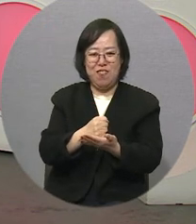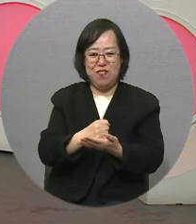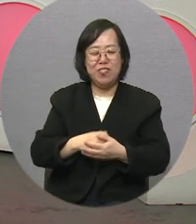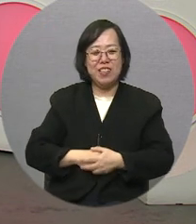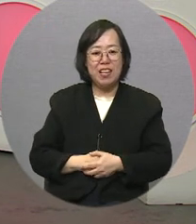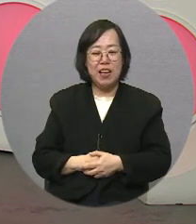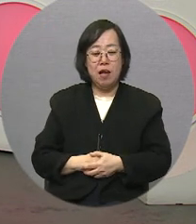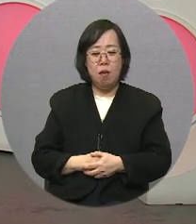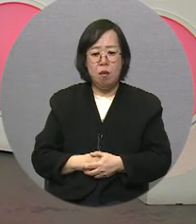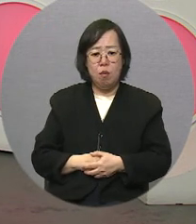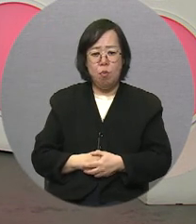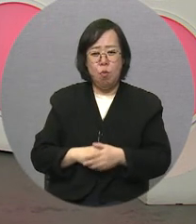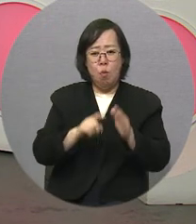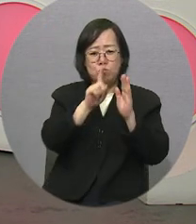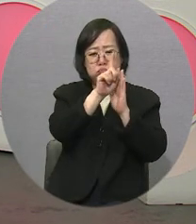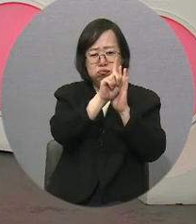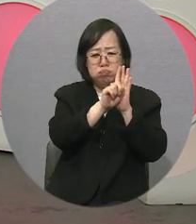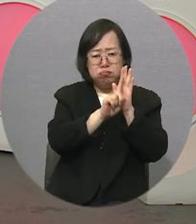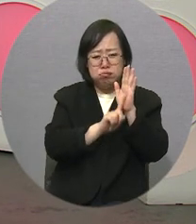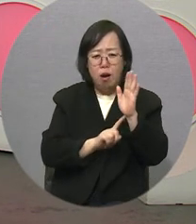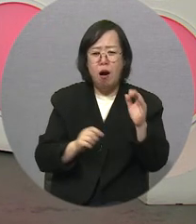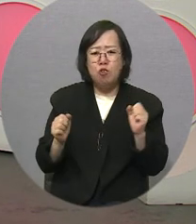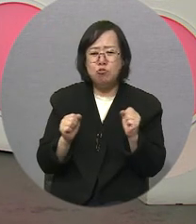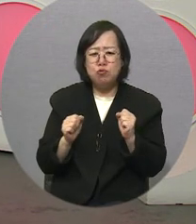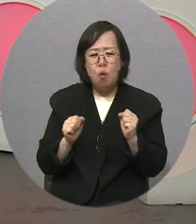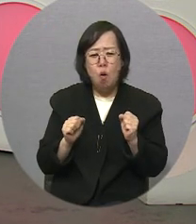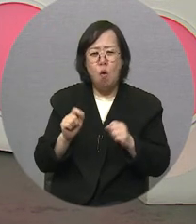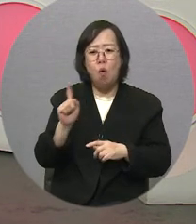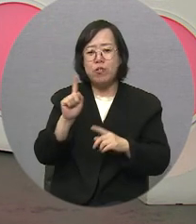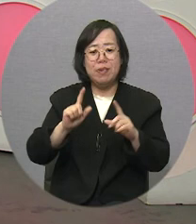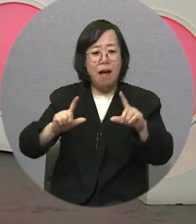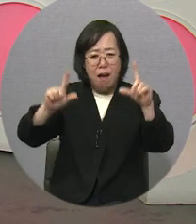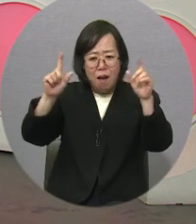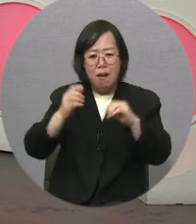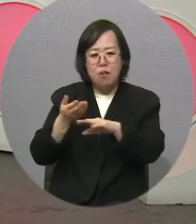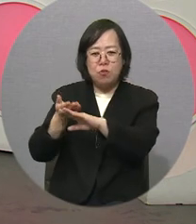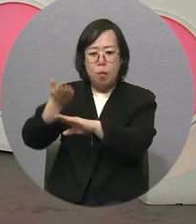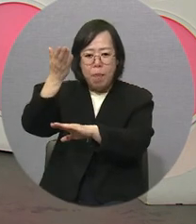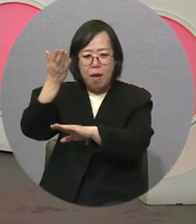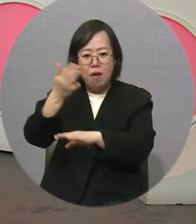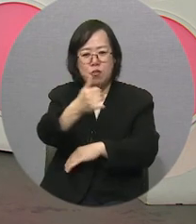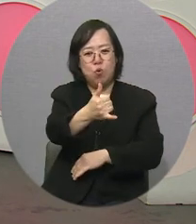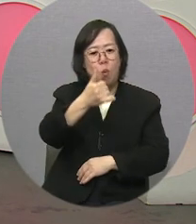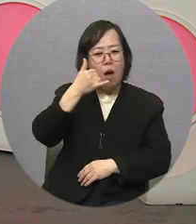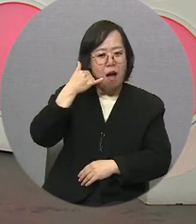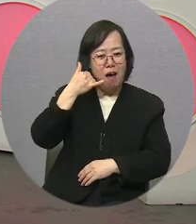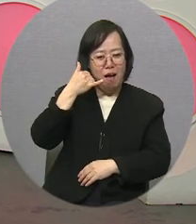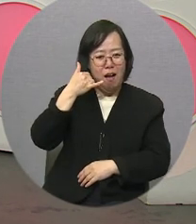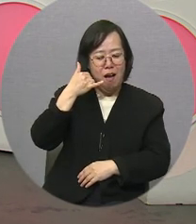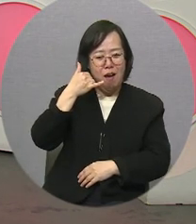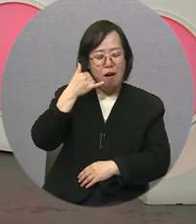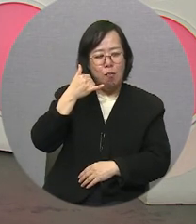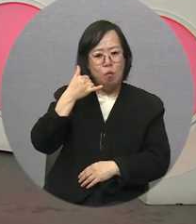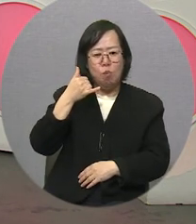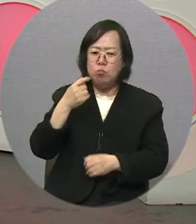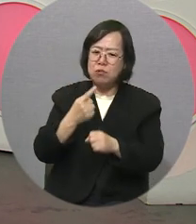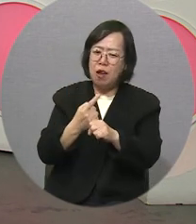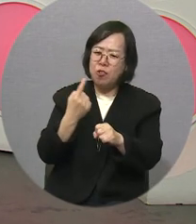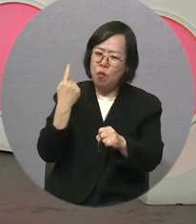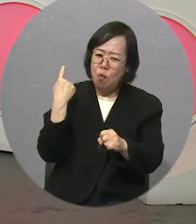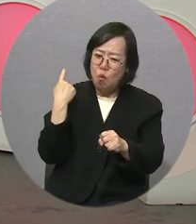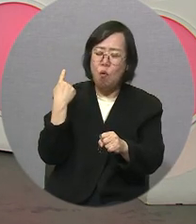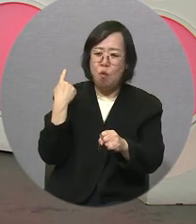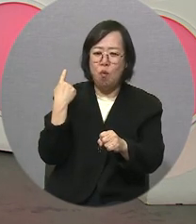갑작스러운 추위가 찾아든 어느 날, 저는 선배로부터 전화를 받았습니다. 작년